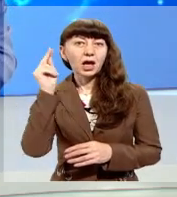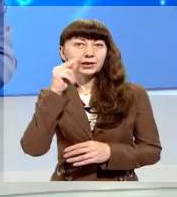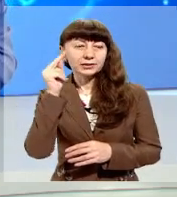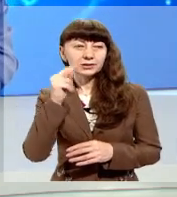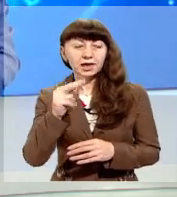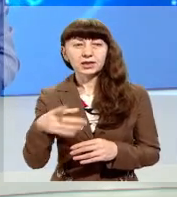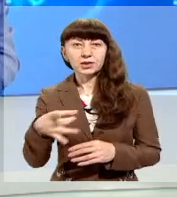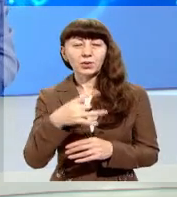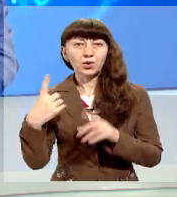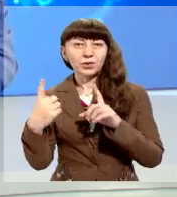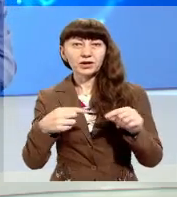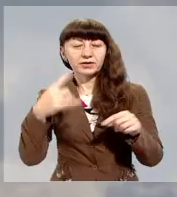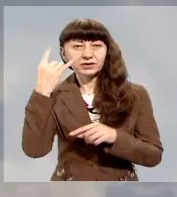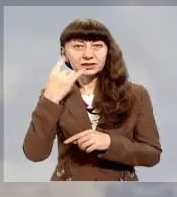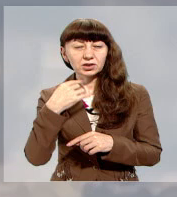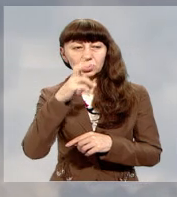Казахстан с государственным визитом.